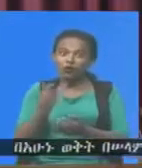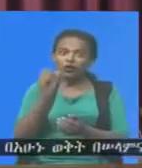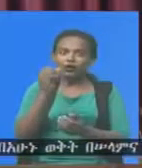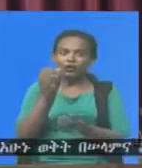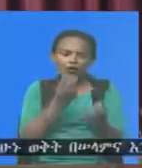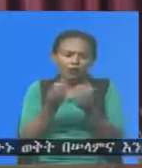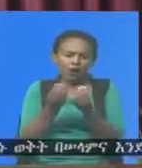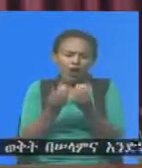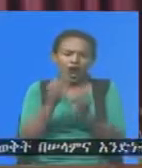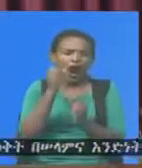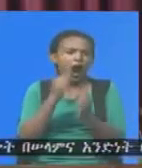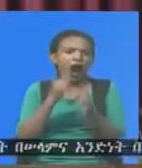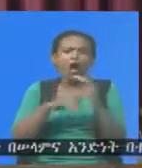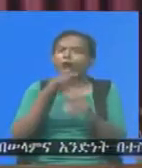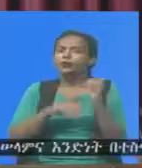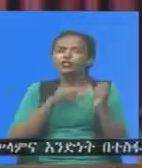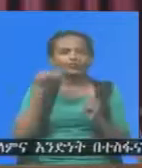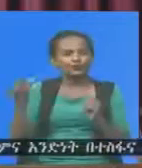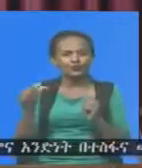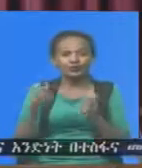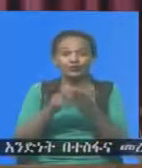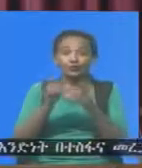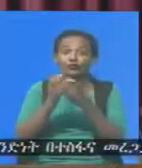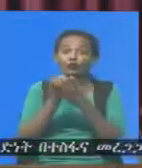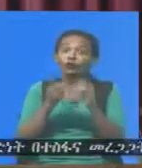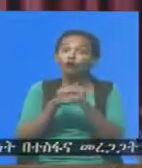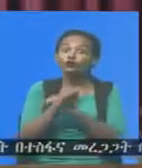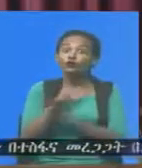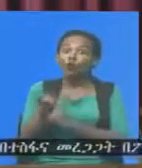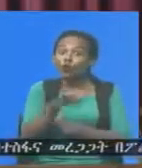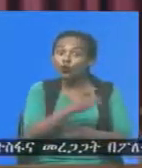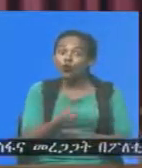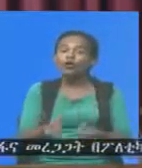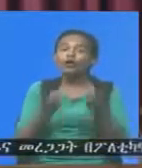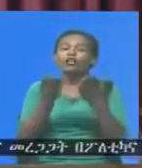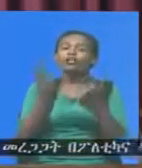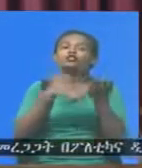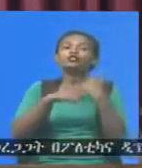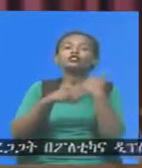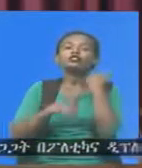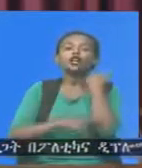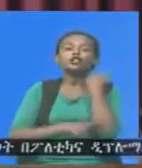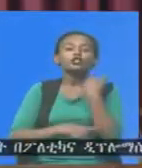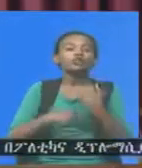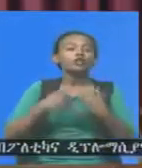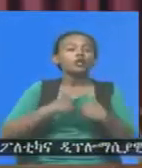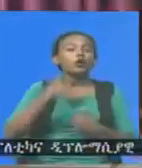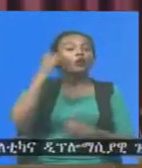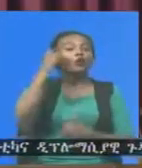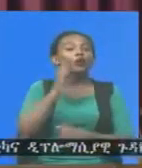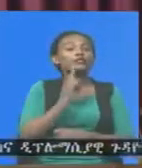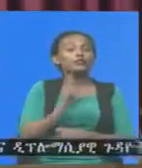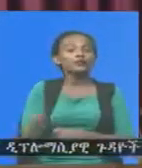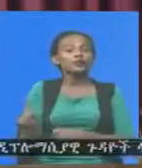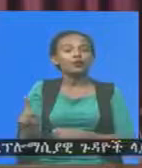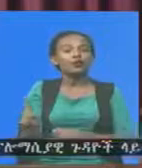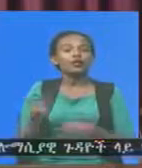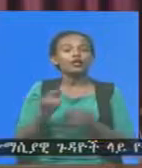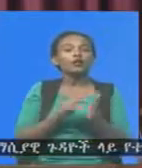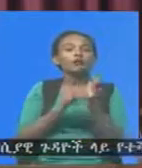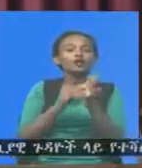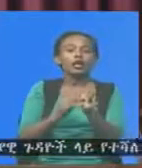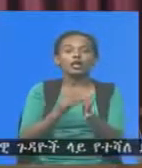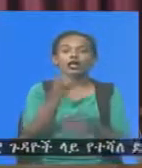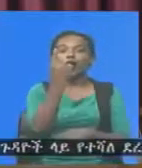ይሄ። በዚህ ሁኔታ ውስጥ ሆኖ በርካታ ችግርና ቻሌንጅም እንዳለው ማሰብ ጥሩ ነው። ለምሳሌ